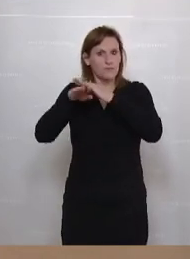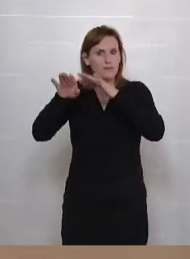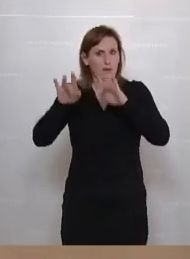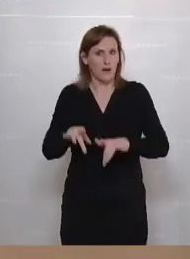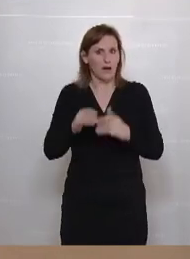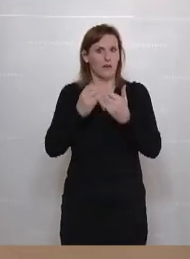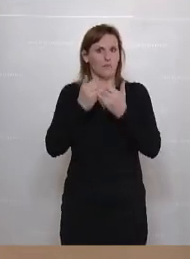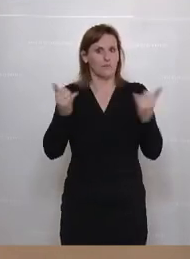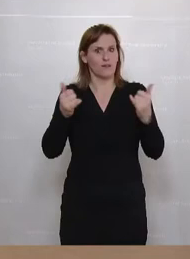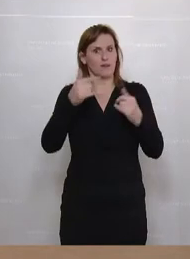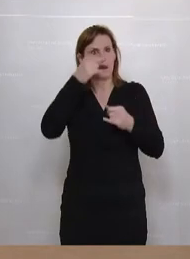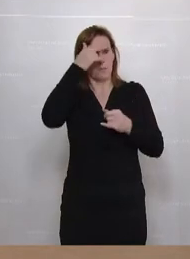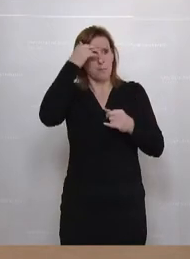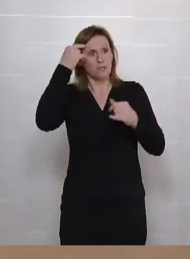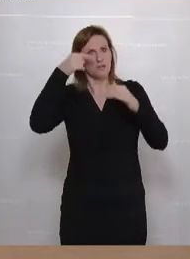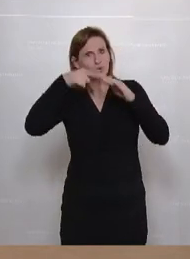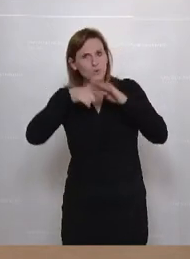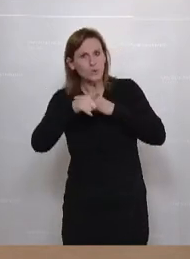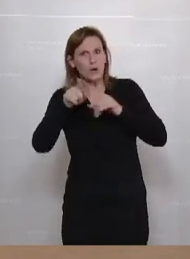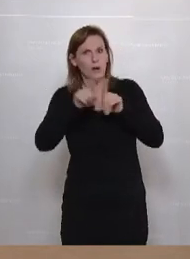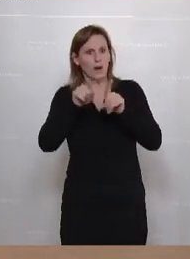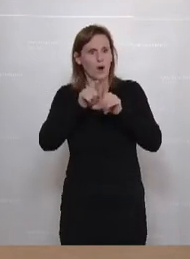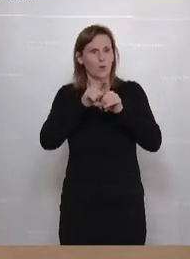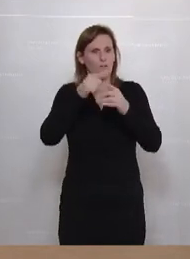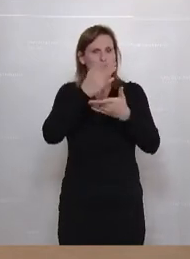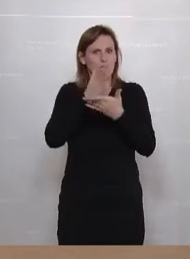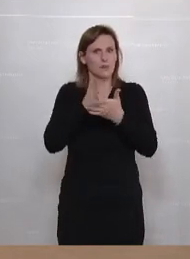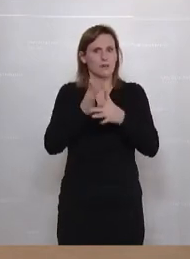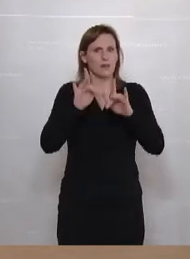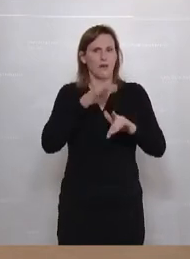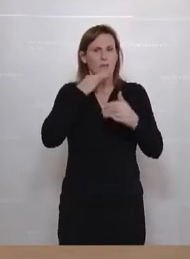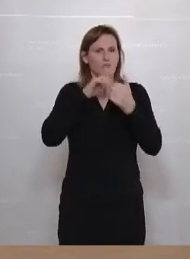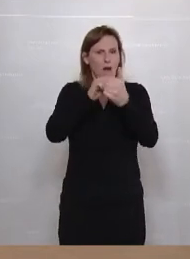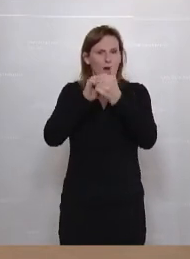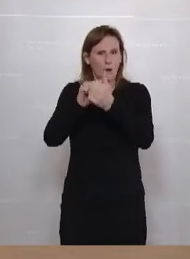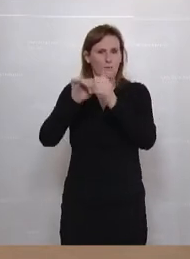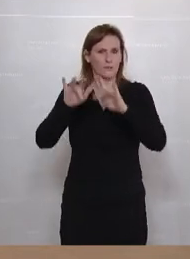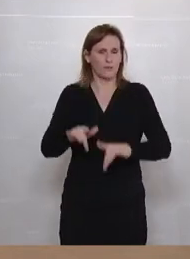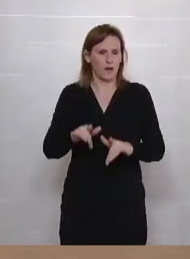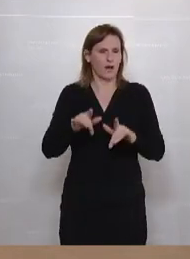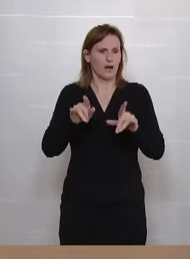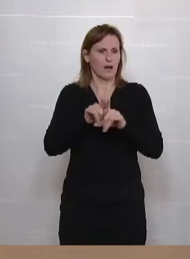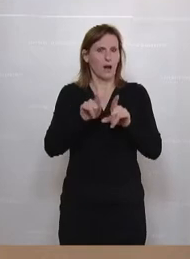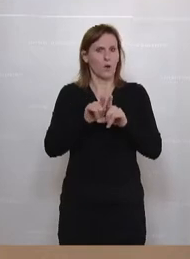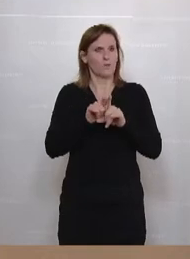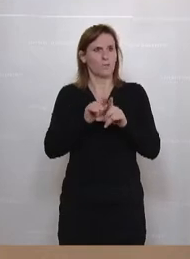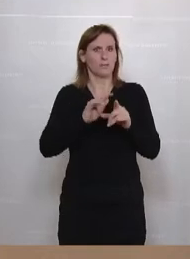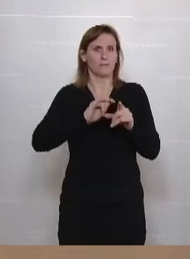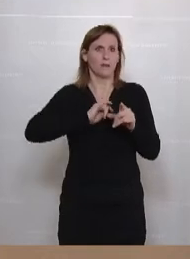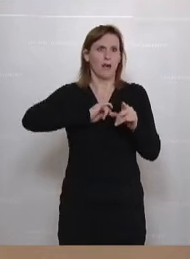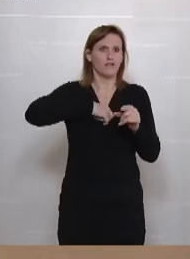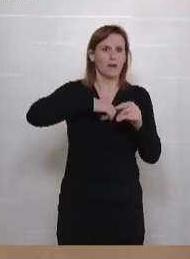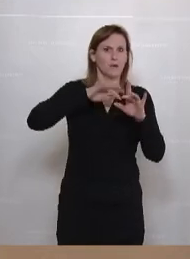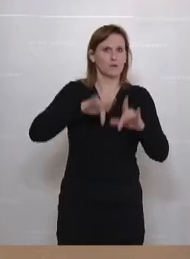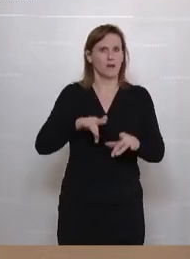ungehinderter humanitärer Zugang zur Provinz Tigray, wo die kämpferischen Auseinandersetzungen waren, Einstellung aller Kampfhandlungen, unabhängige